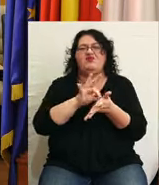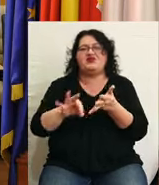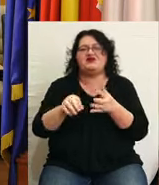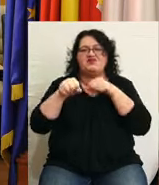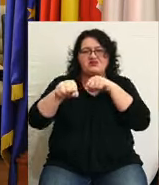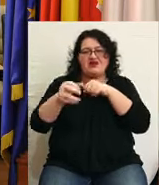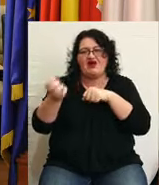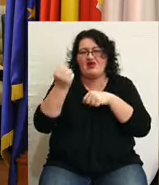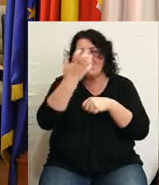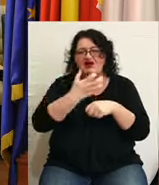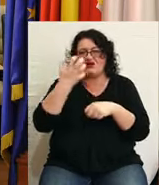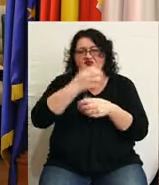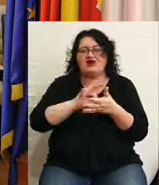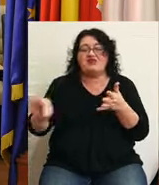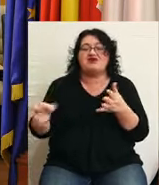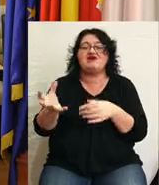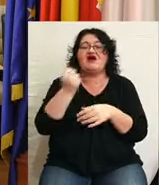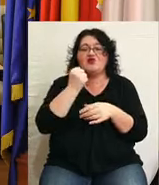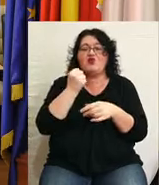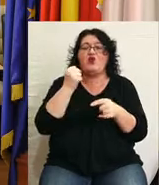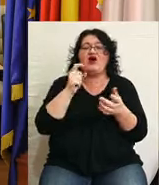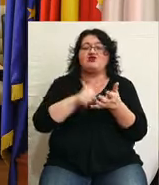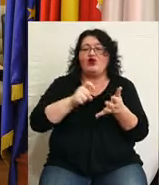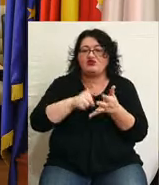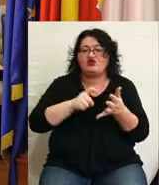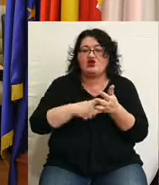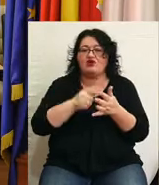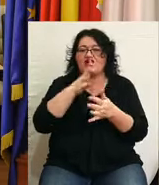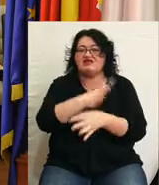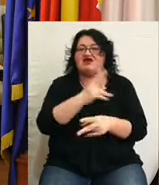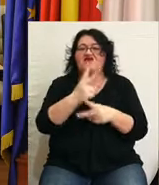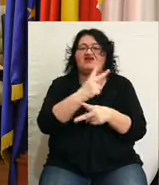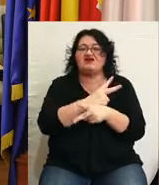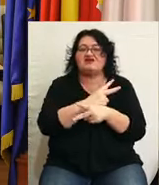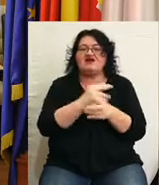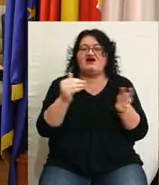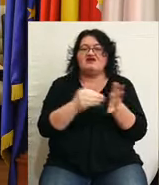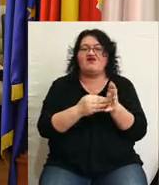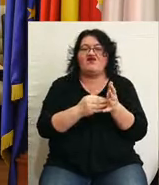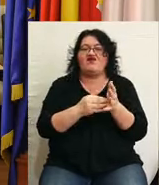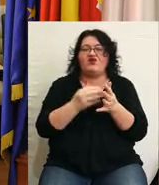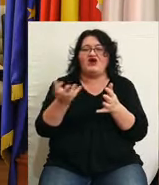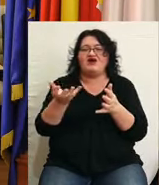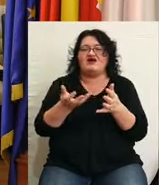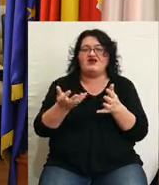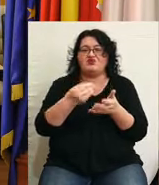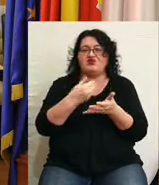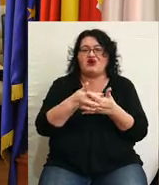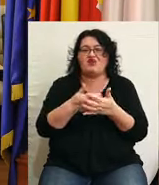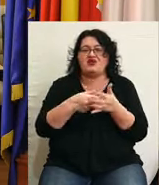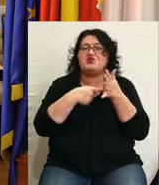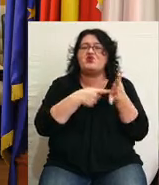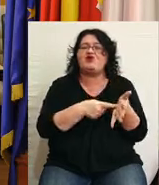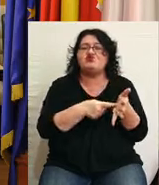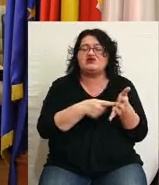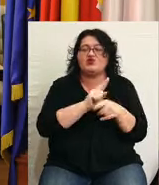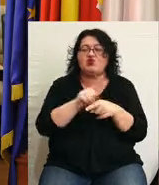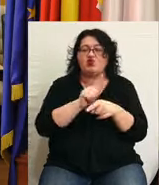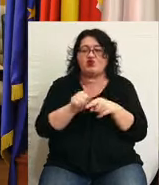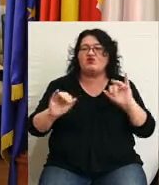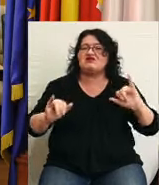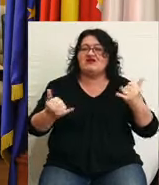După cum știți, am cerut și cărbune din rezerva de stat. Acolo, iarăși, pentru acest lucru să